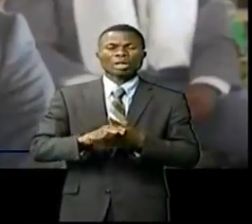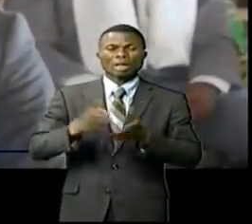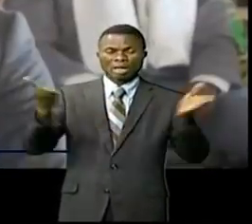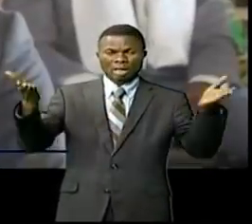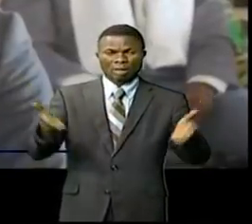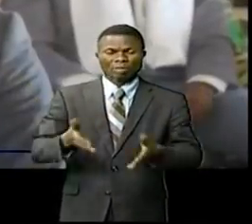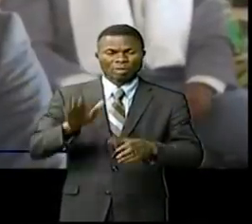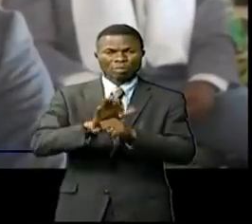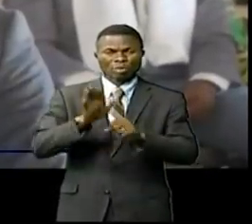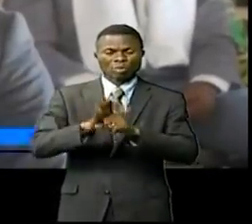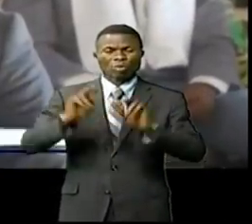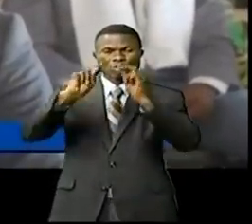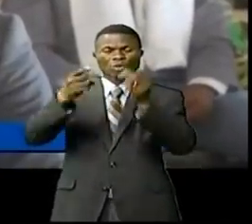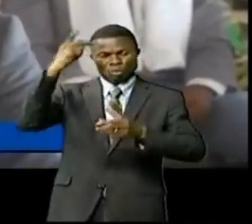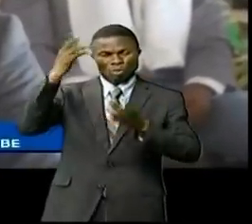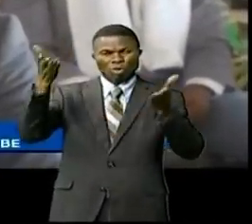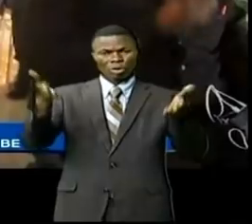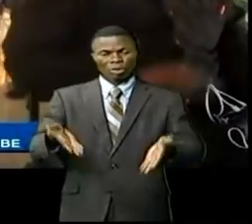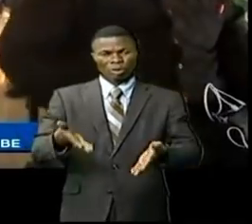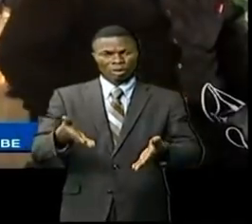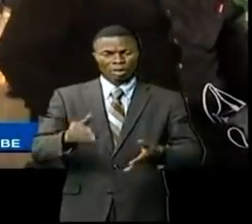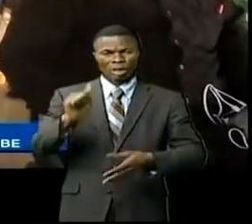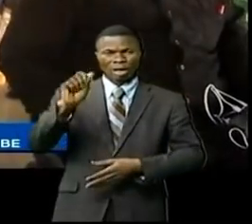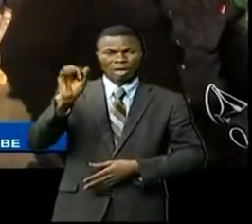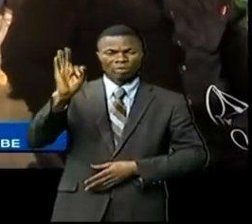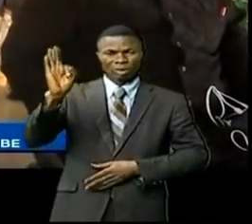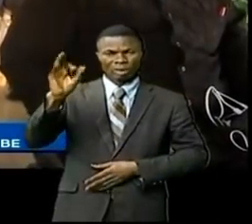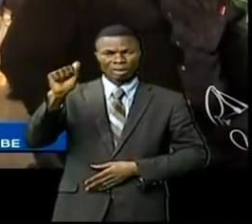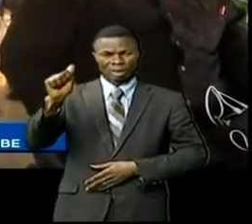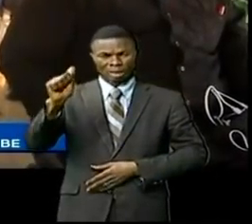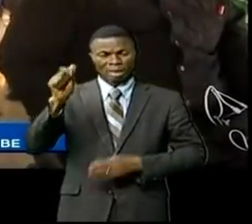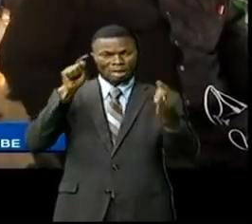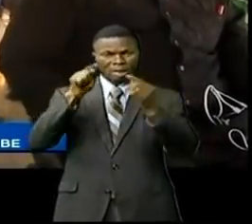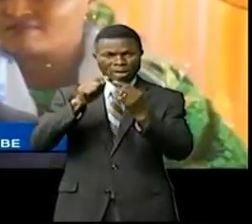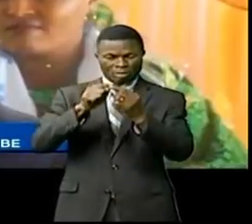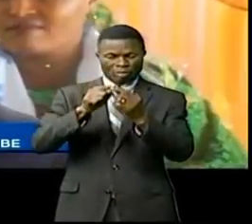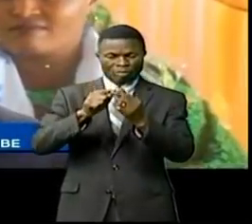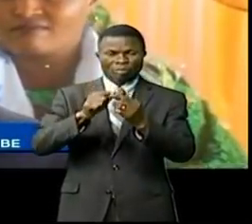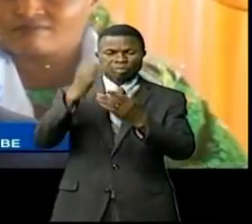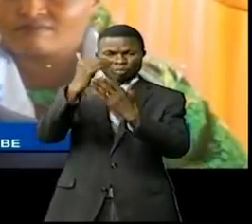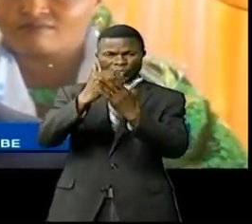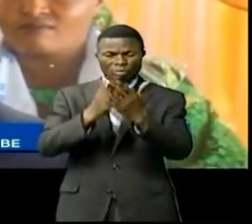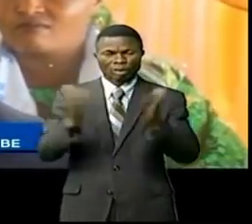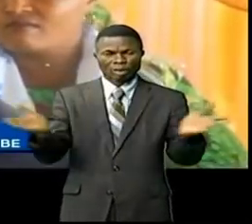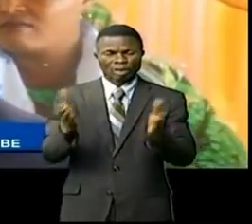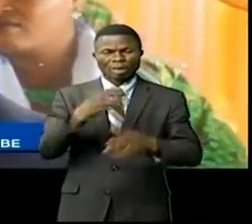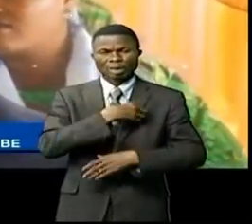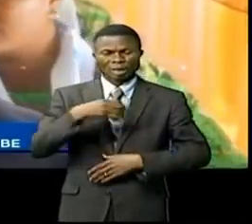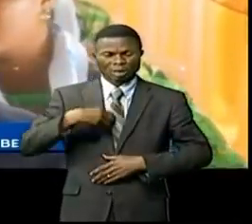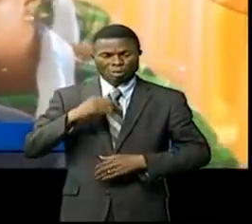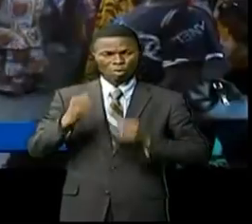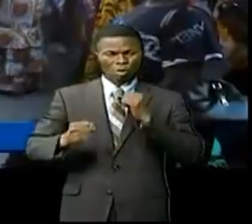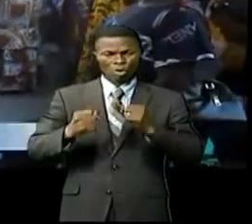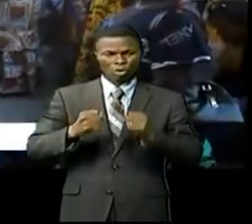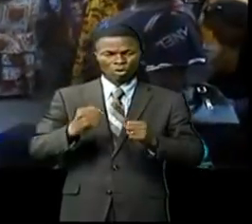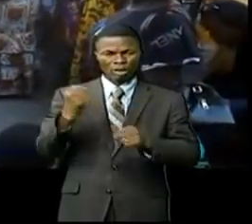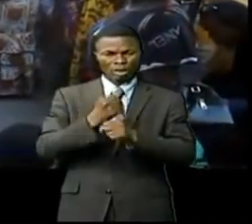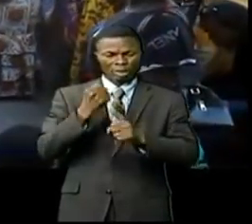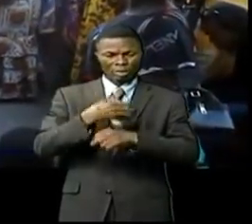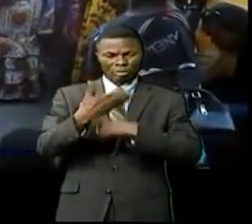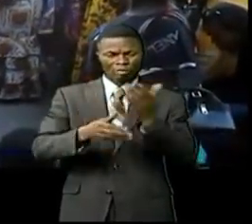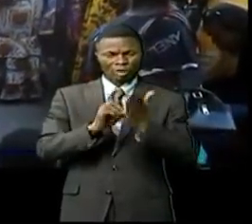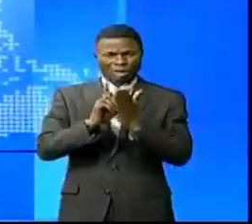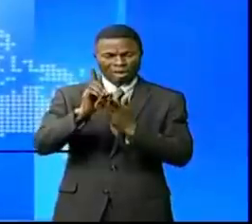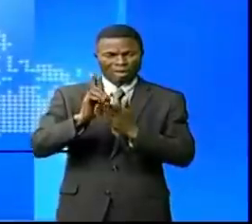de plusieurs regroupements politiques, dont l'AFDCA, dans le but de les inciter à encourager la femme active dans les